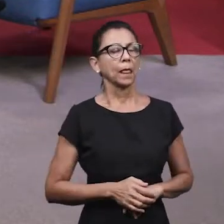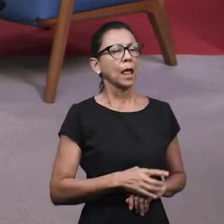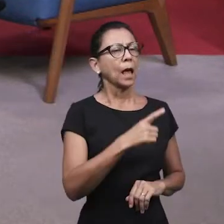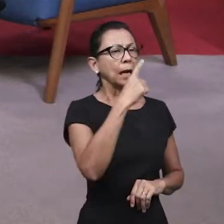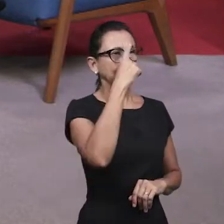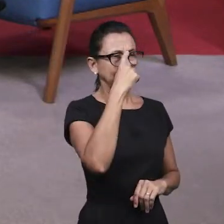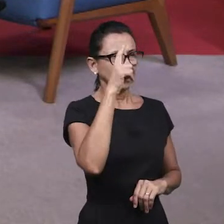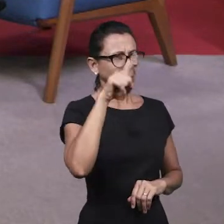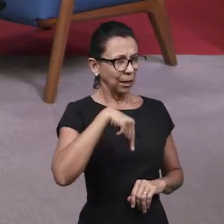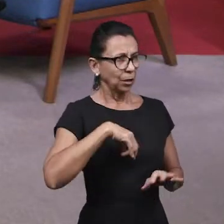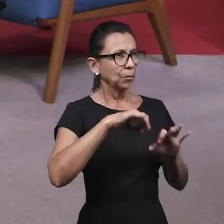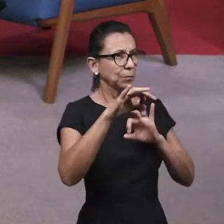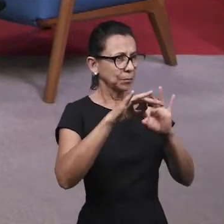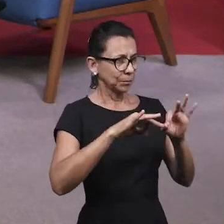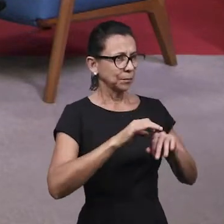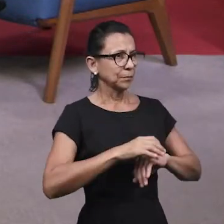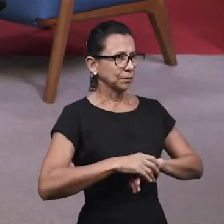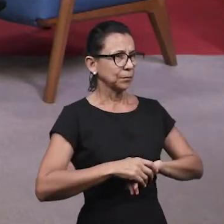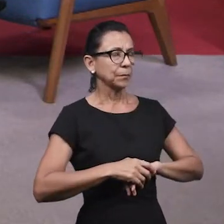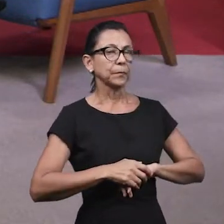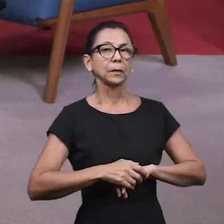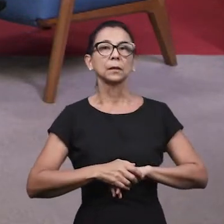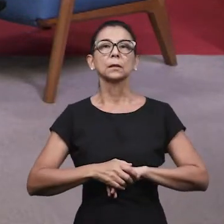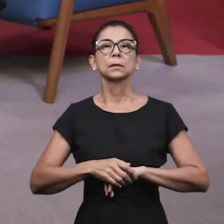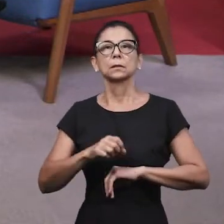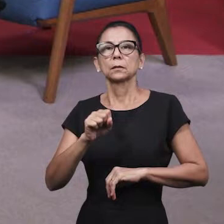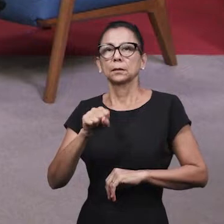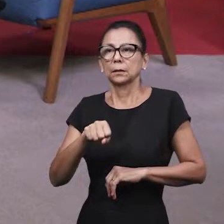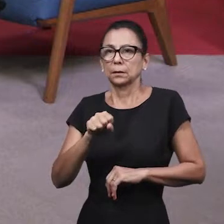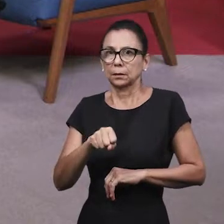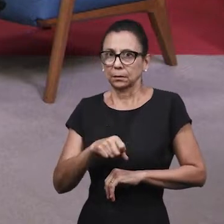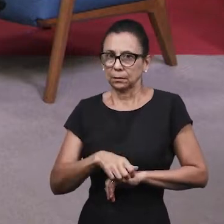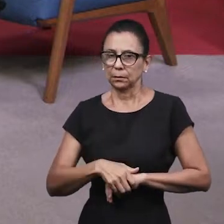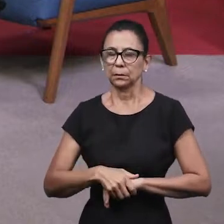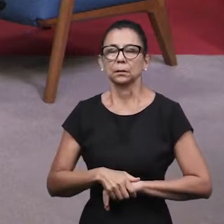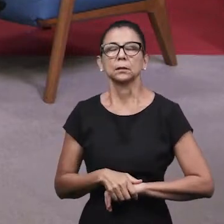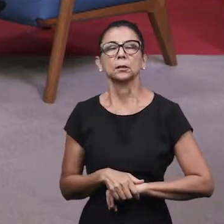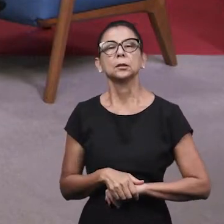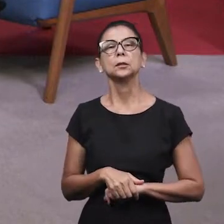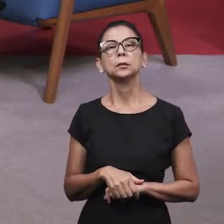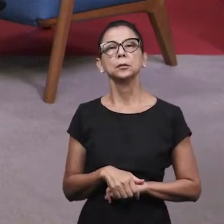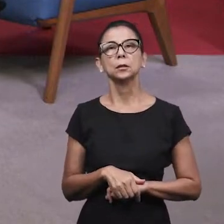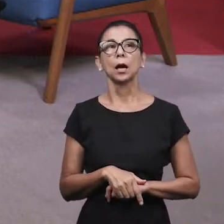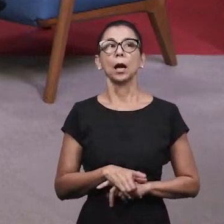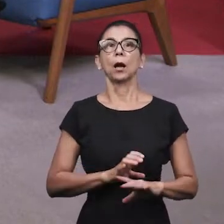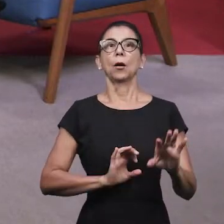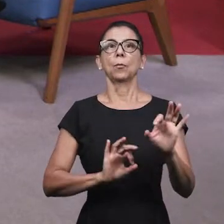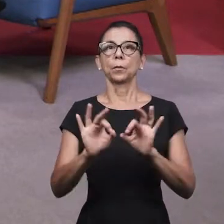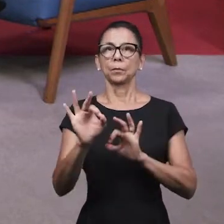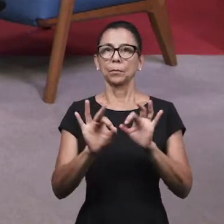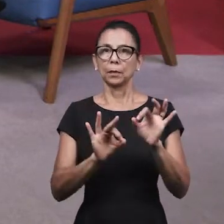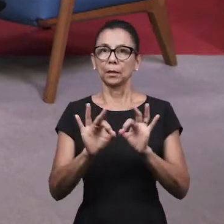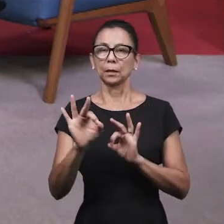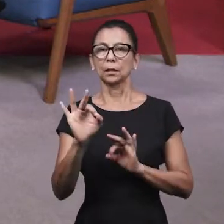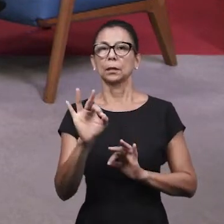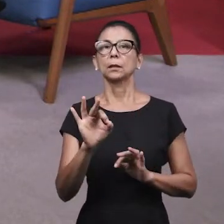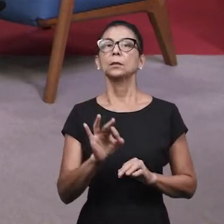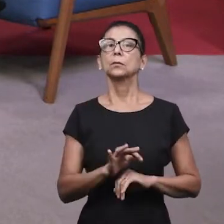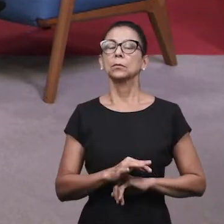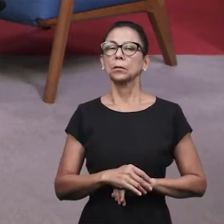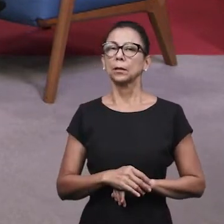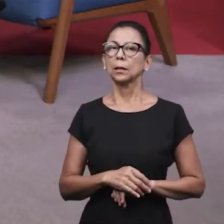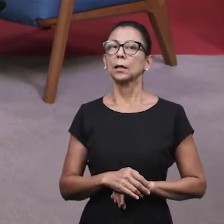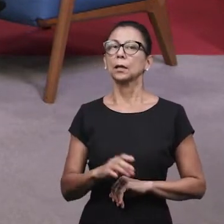préparation, n'est-ce pas, Daniel? Oui. Et cette préparation fait partie de ce